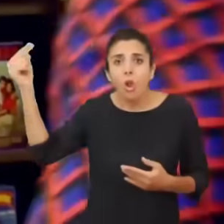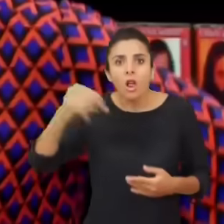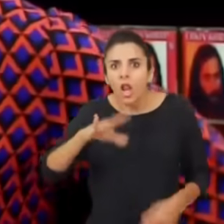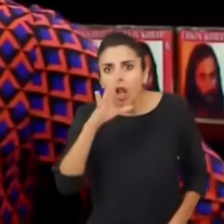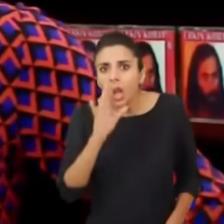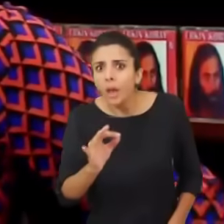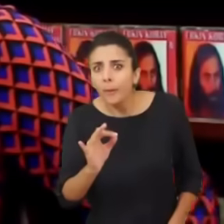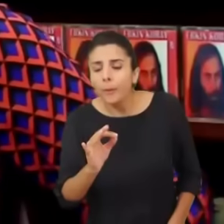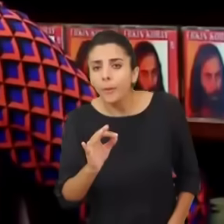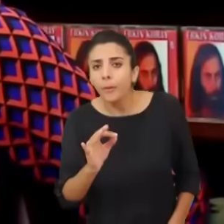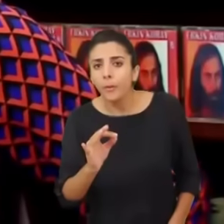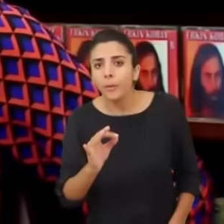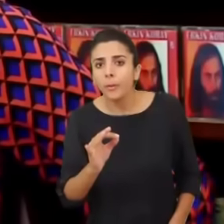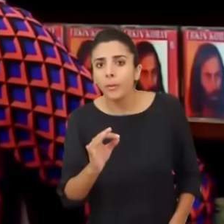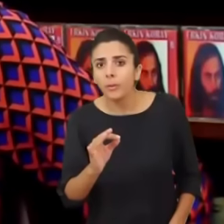gelmiş?